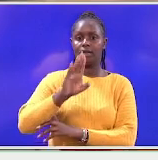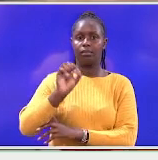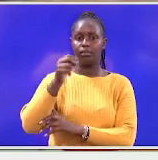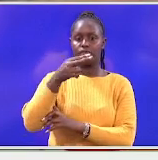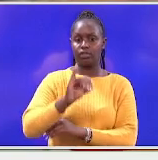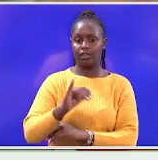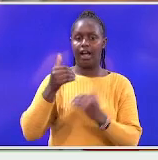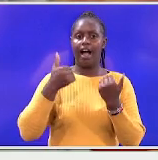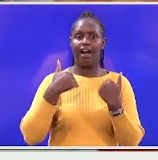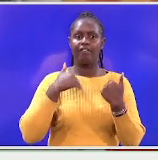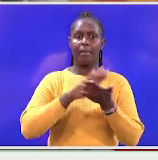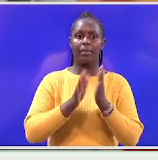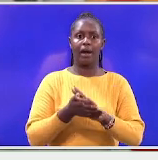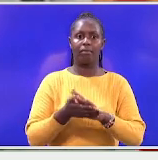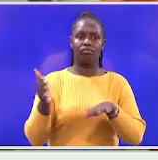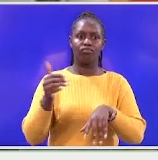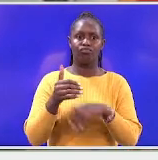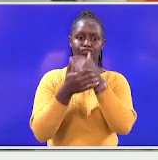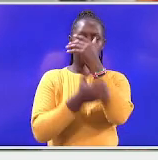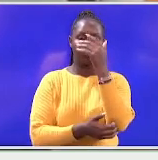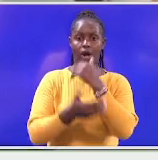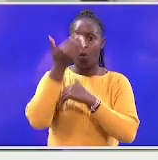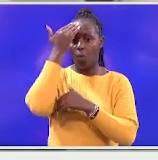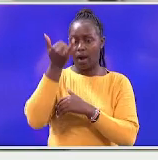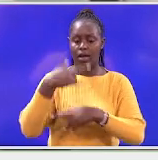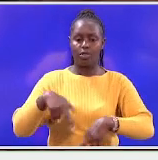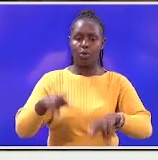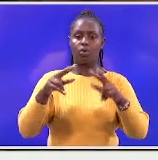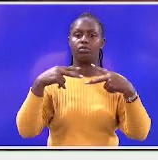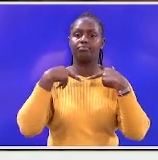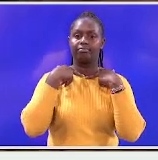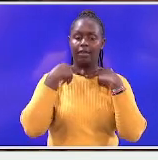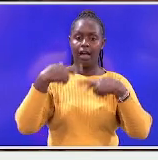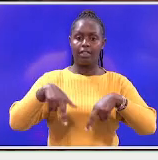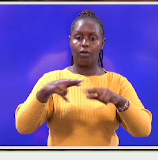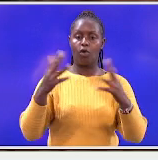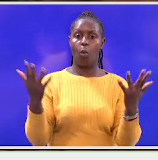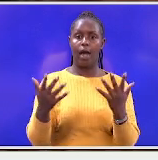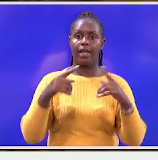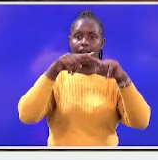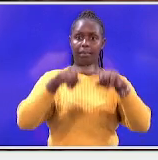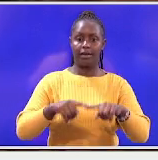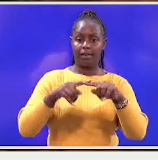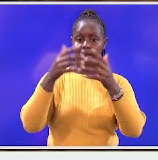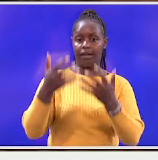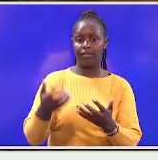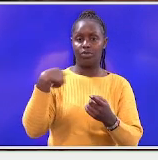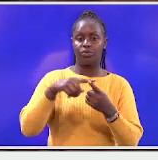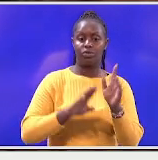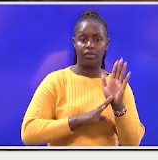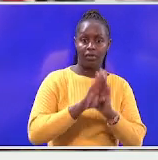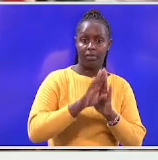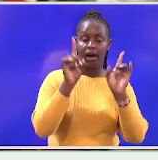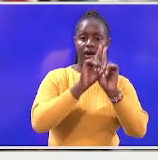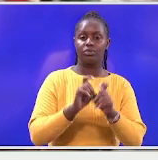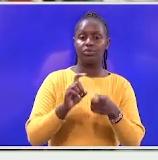mno kutokana na kudorora kwa barabara eneo hili. Barabara wanayotegemea pakubwa kusafirisha mazao yao na maziwa kwenye